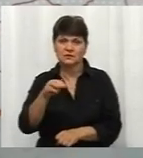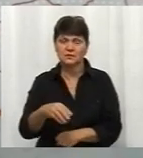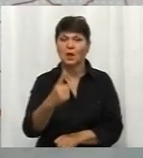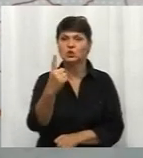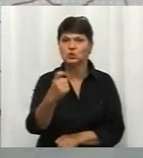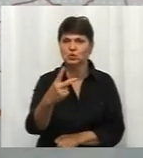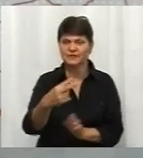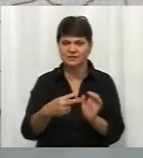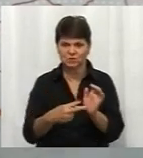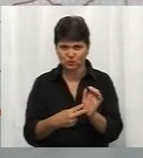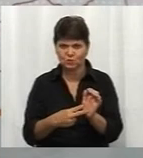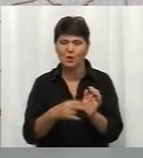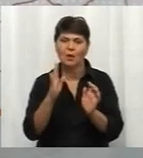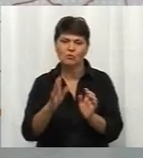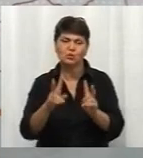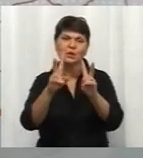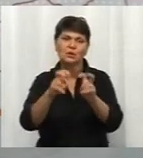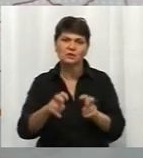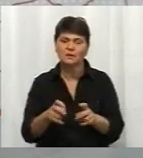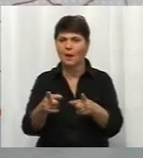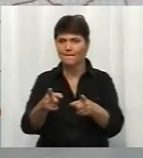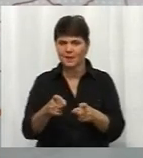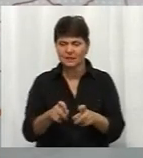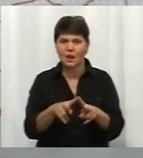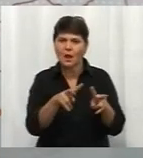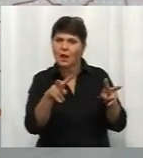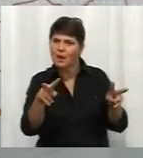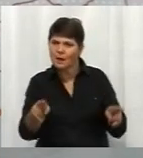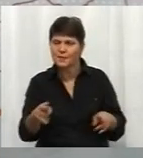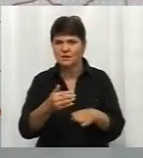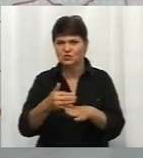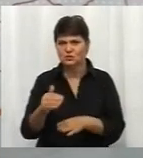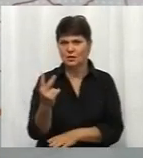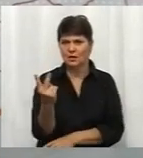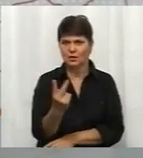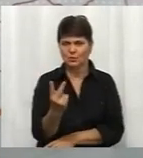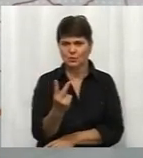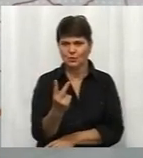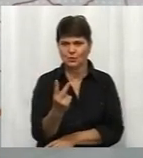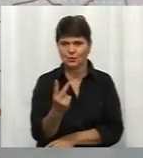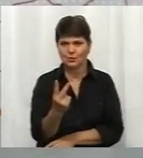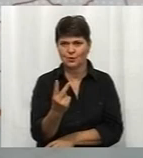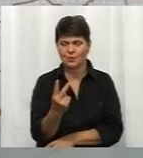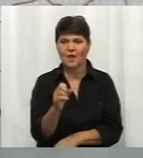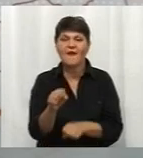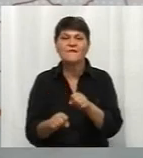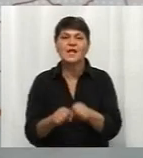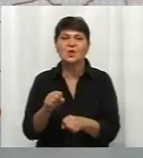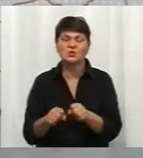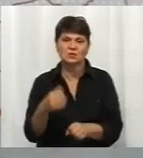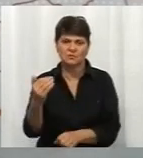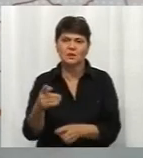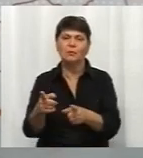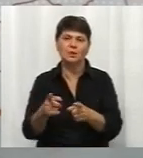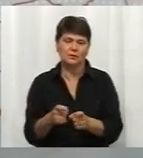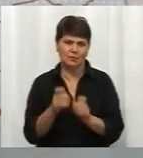127, будуть розглядатися і притягуватись так само вони за частиною 2, що як водій велосипеда.